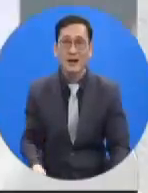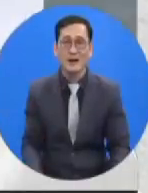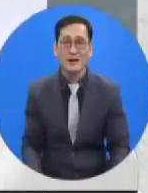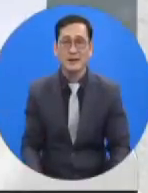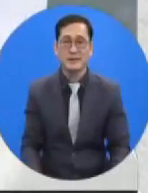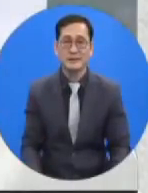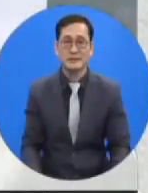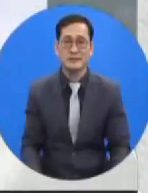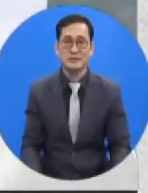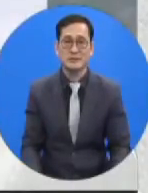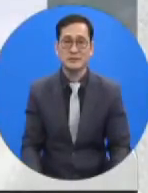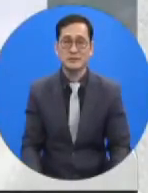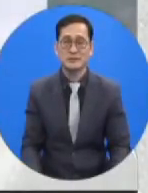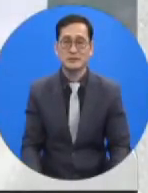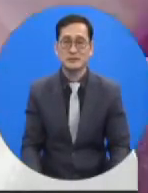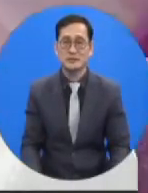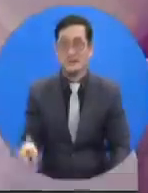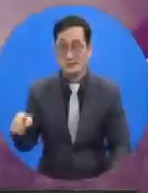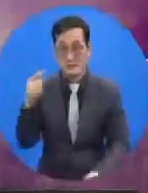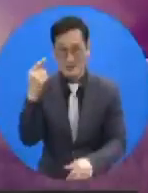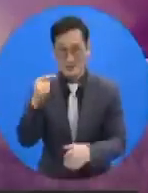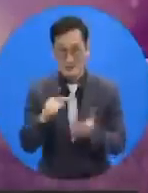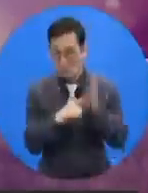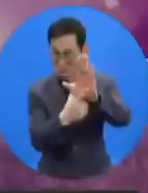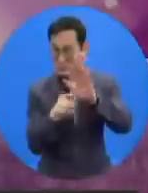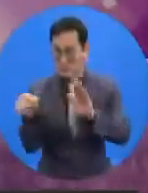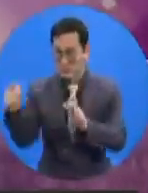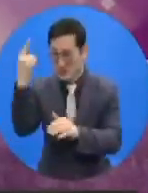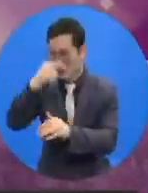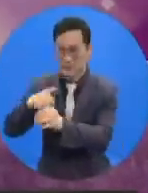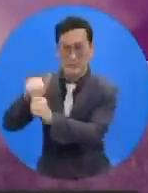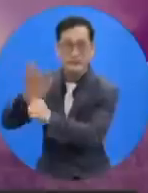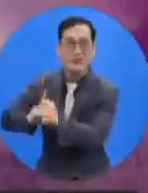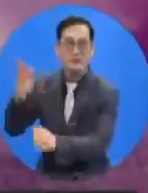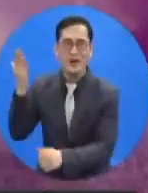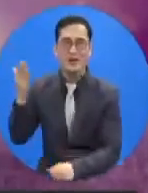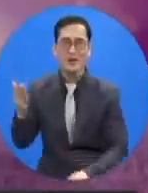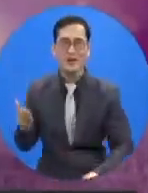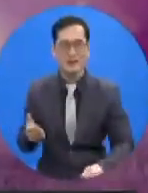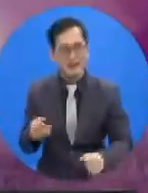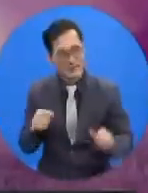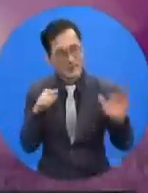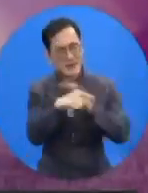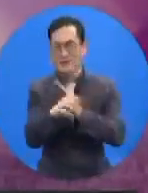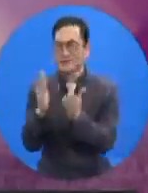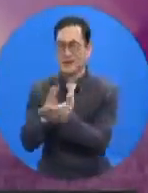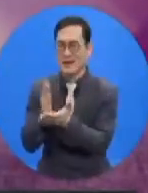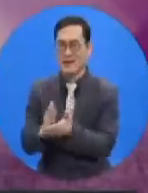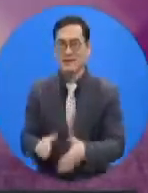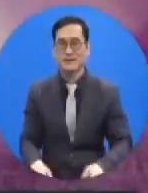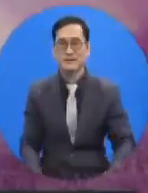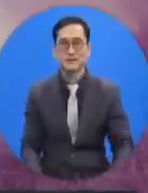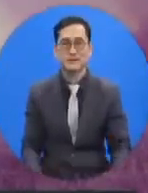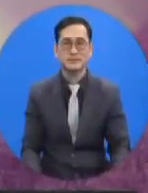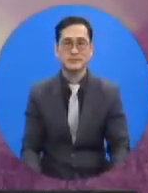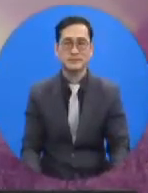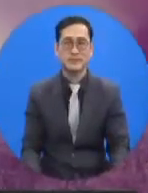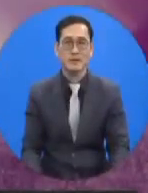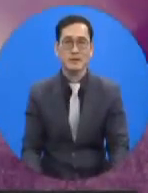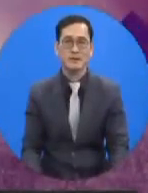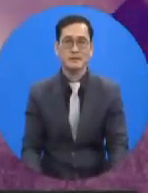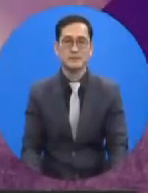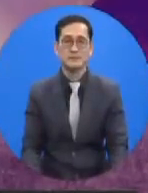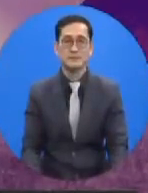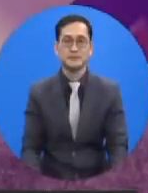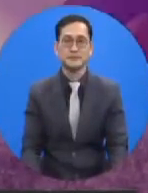제 바람입니다. 이제 전문가들 지금 계속 두 분이 다 이 시기에는 좀 유흥주점 가지 말라라고 좀 권고를 한